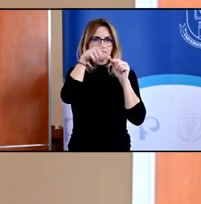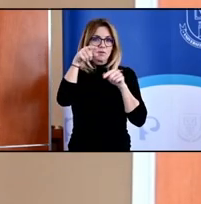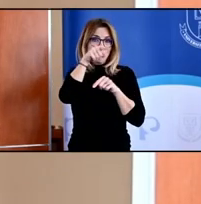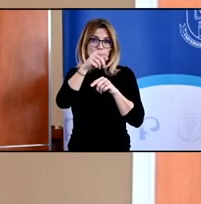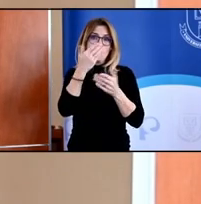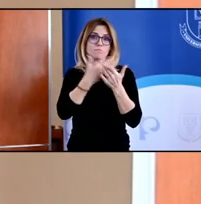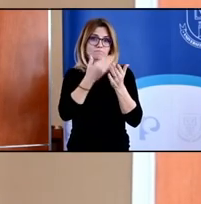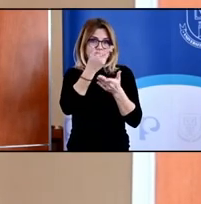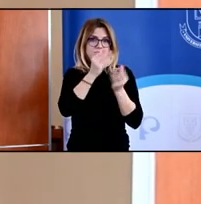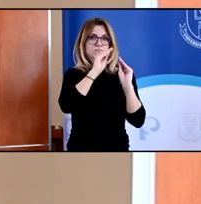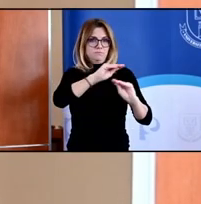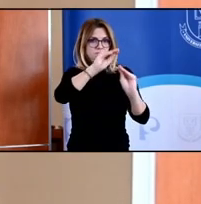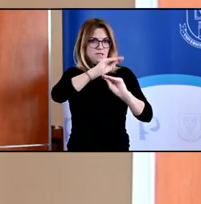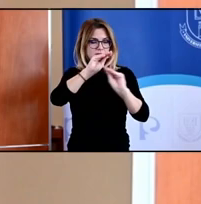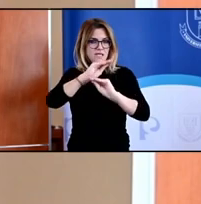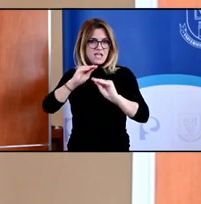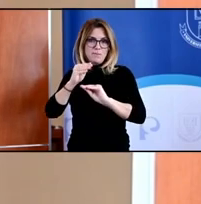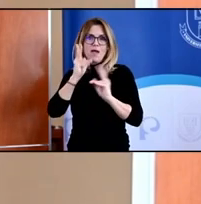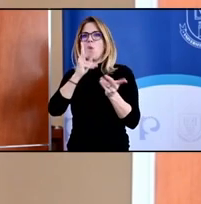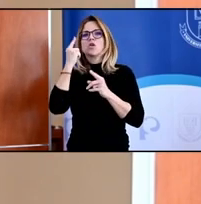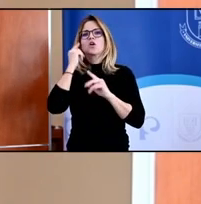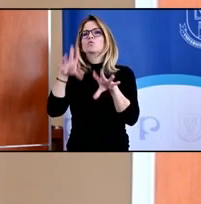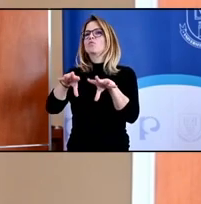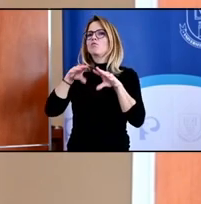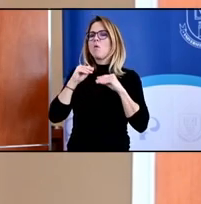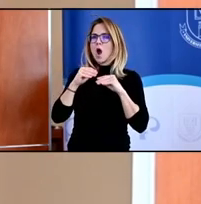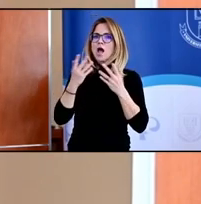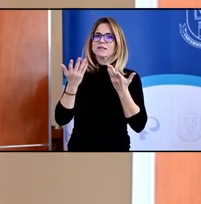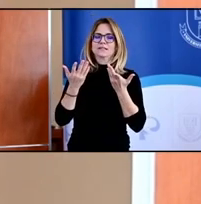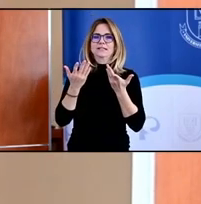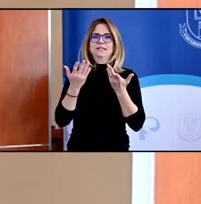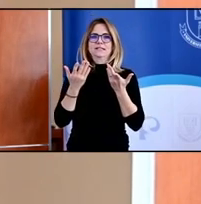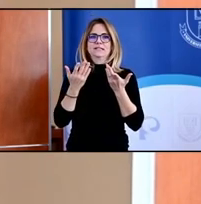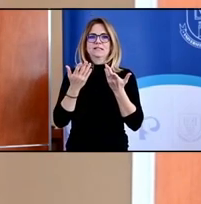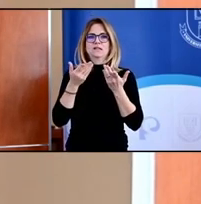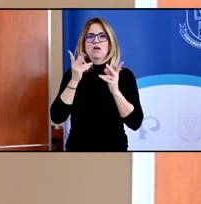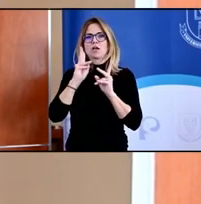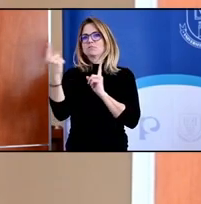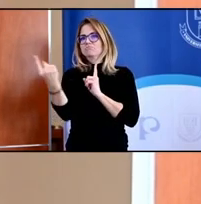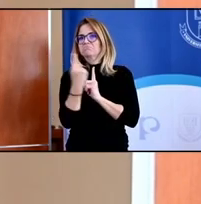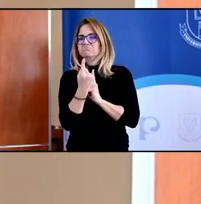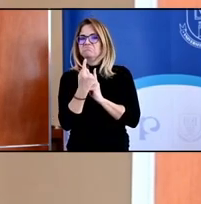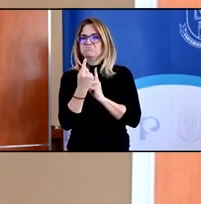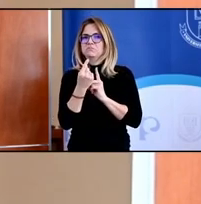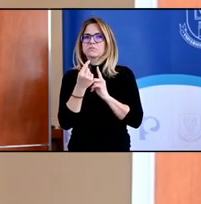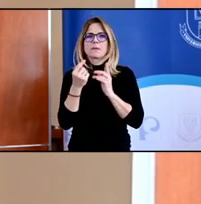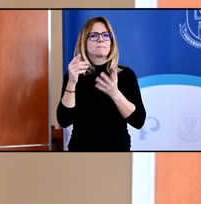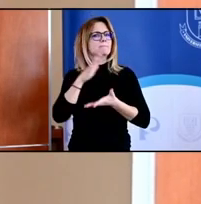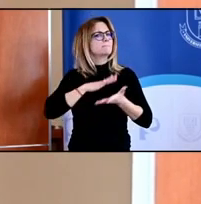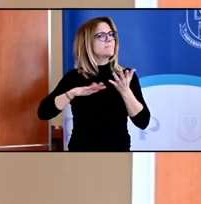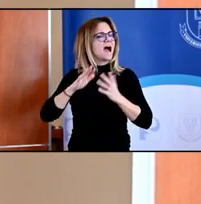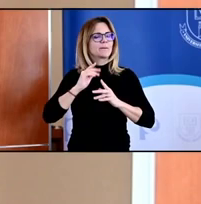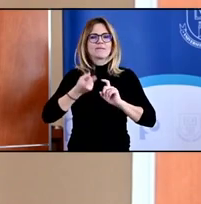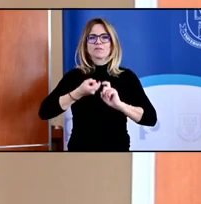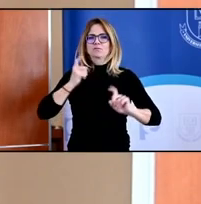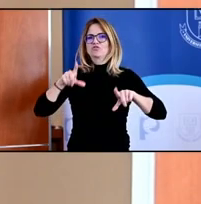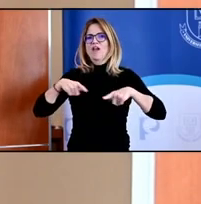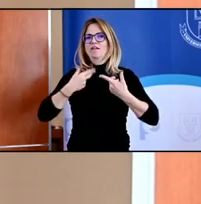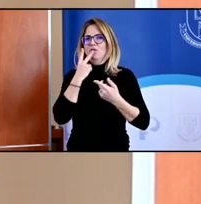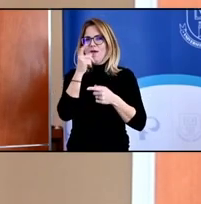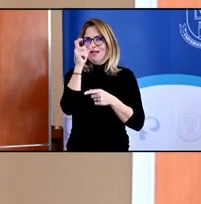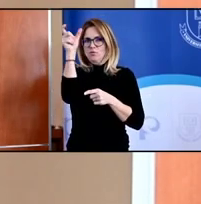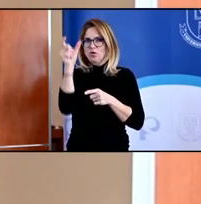hogy hogyan tudjuk fogadni a odaérkező bármilyen fogyatékossággal élő